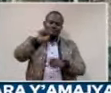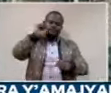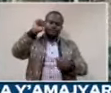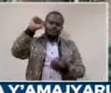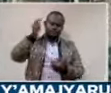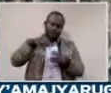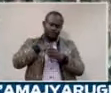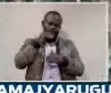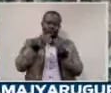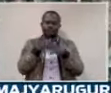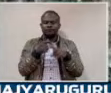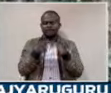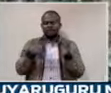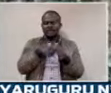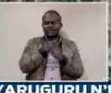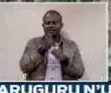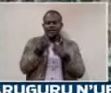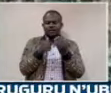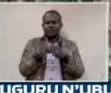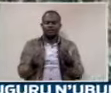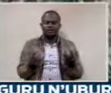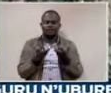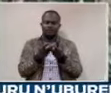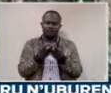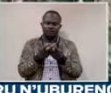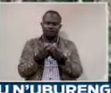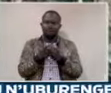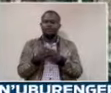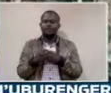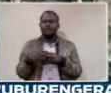igabanuka mu rwego rutandukanye. Urumva dukora ibintu bijyanye n'ubukerarugendo,